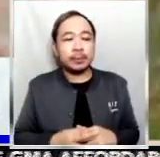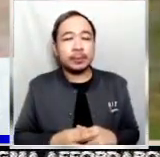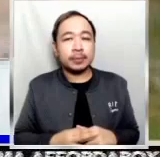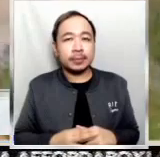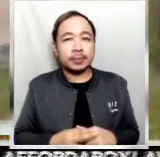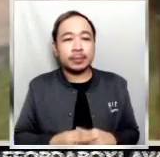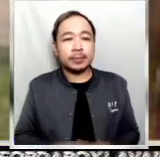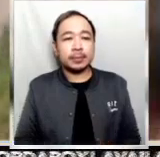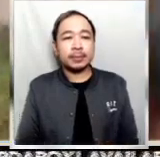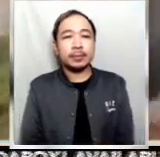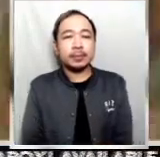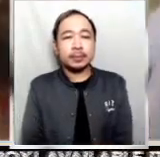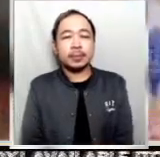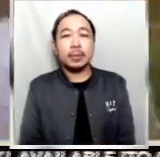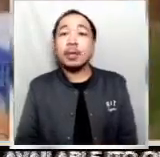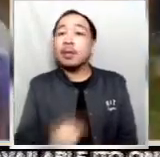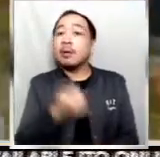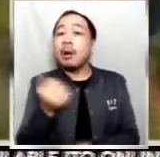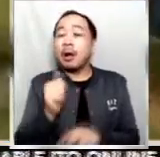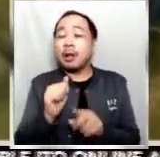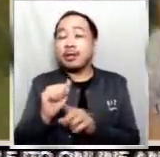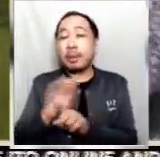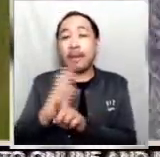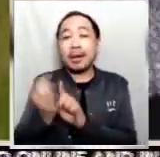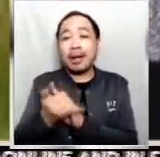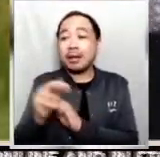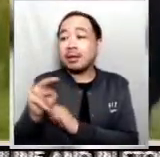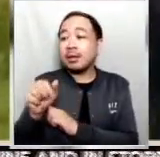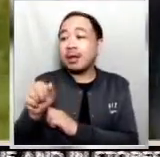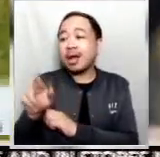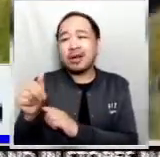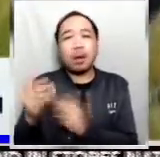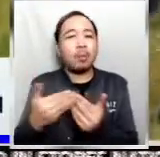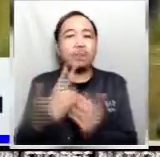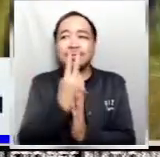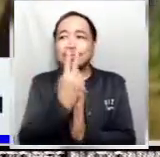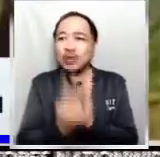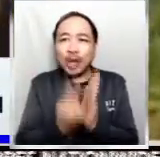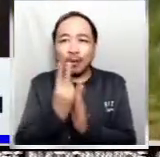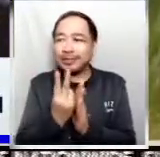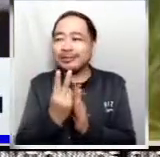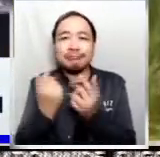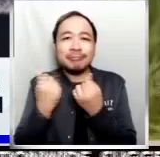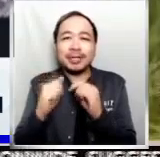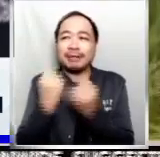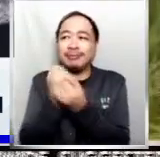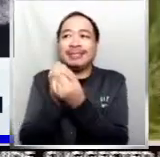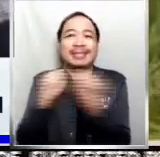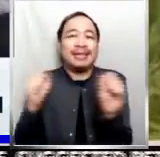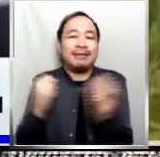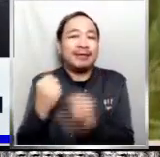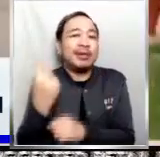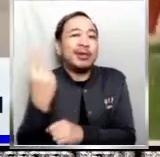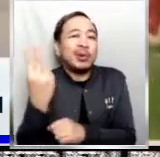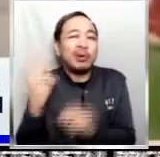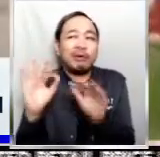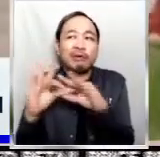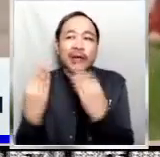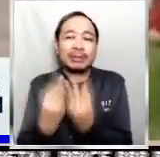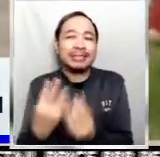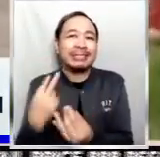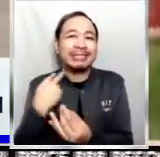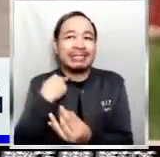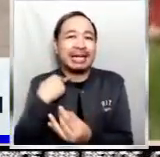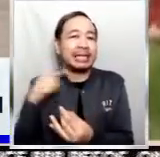Sa bayan naman ng Nara, inabot ng halos 2 oras ang pagsagip sa 2 pamilyang naipit sa Rumaragasang ilog.